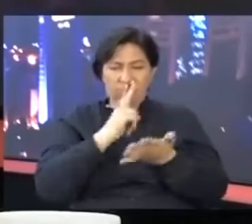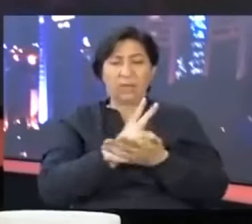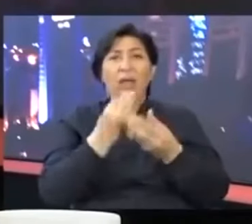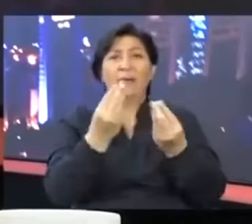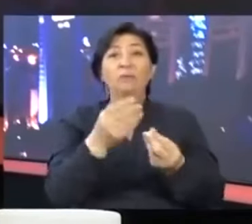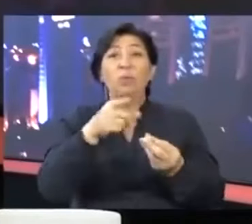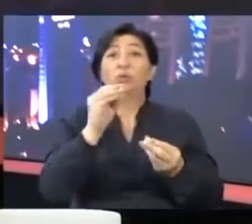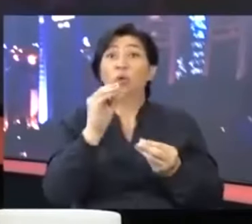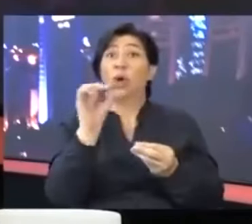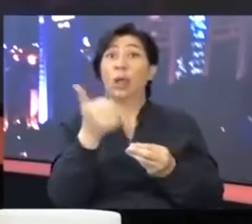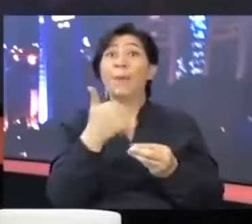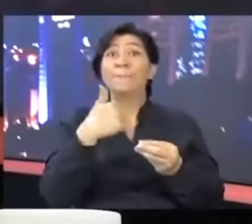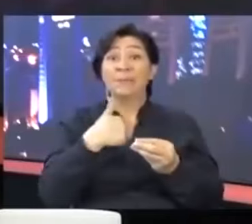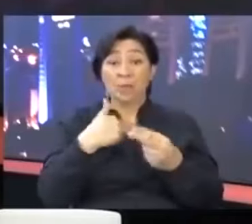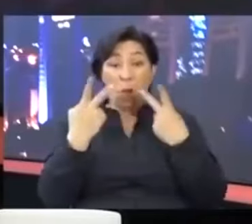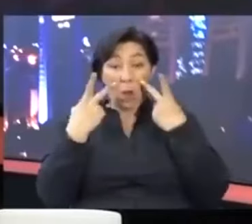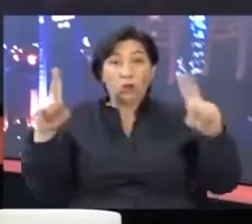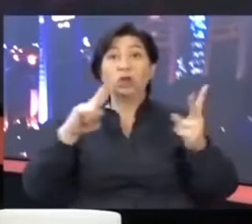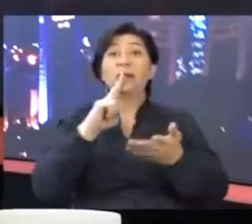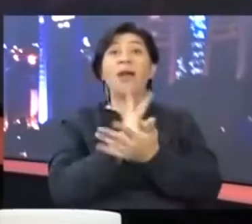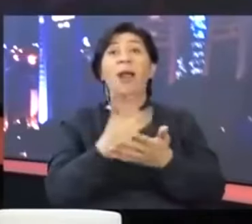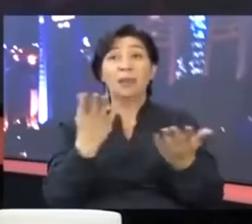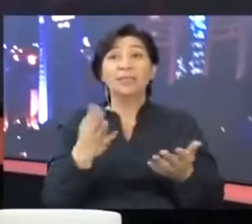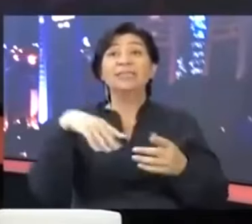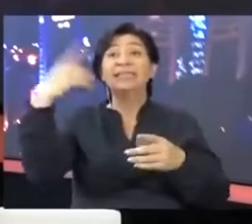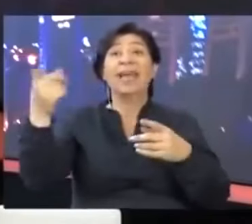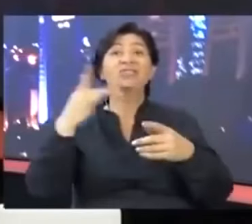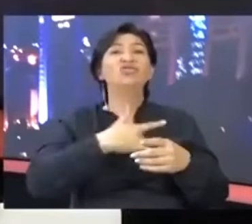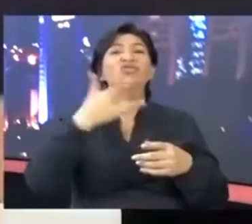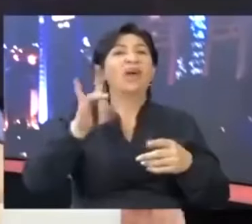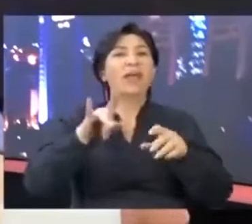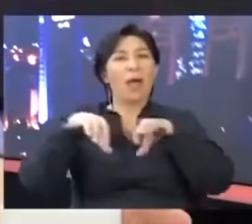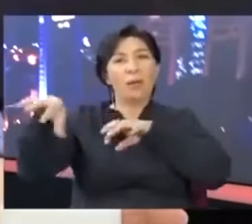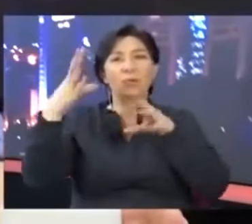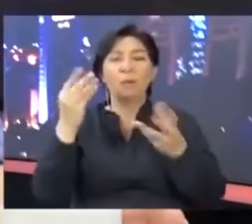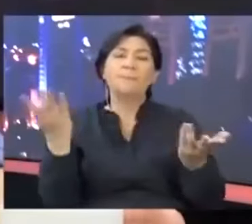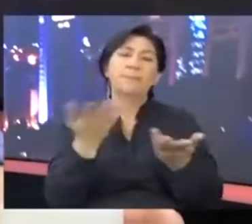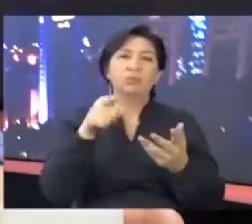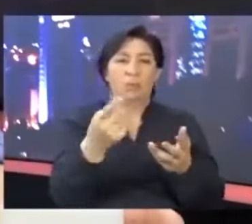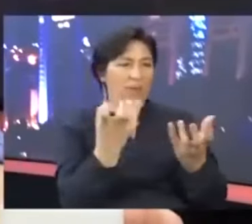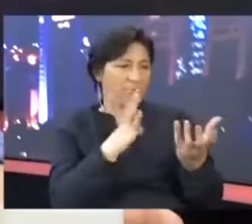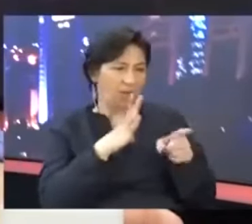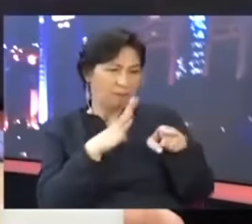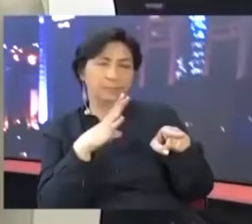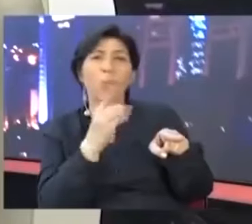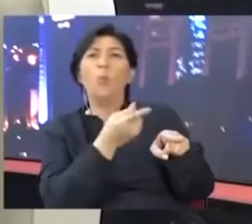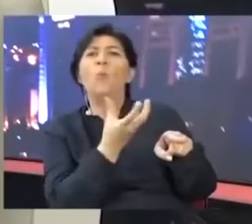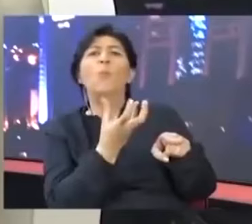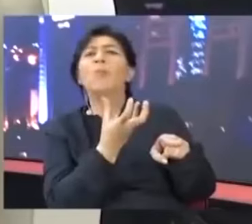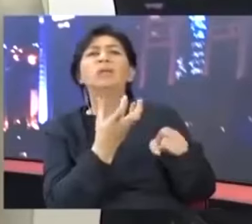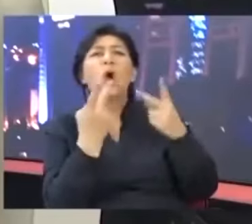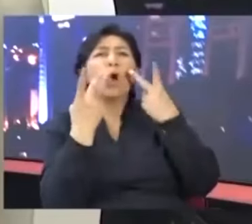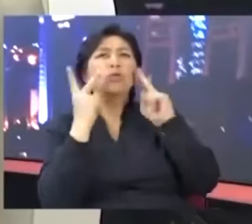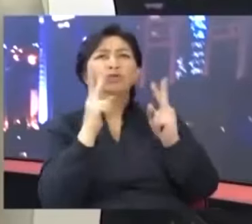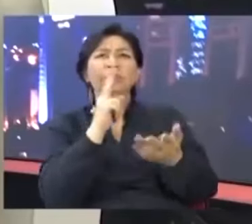değerli bir şey çünkü biz özgür irademizle E diğer canlardan ayrılıyoruz işte burada bir tane diyelim bardak var bu bardağın